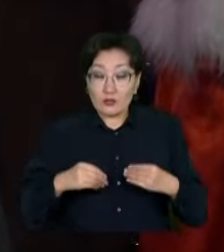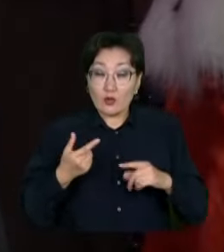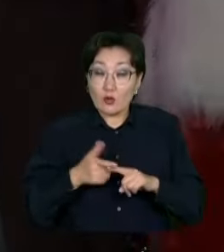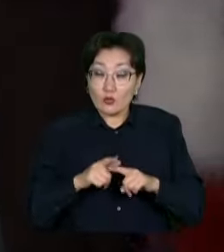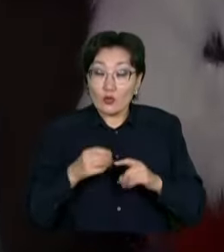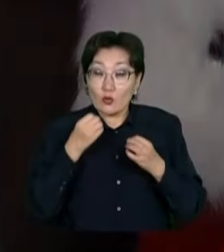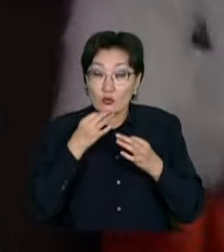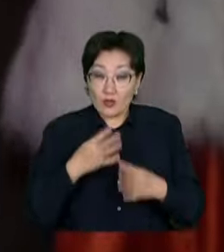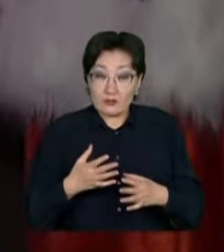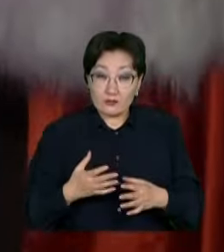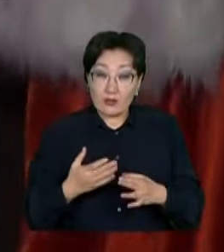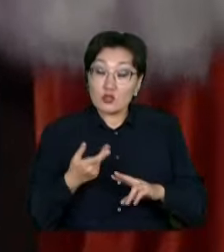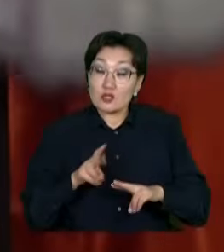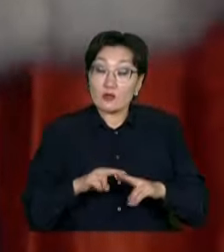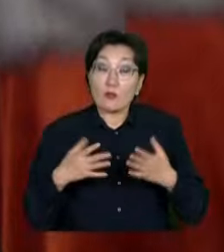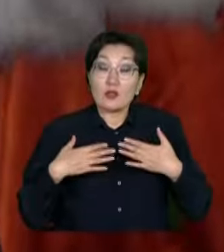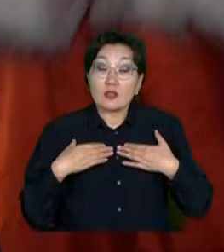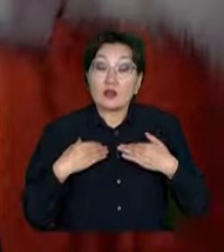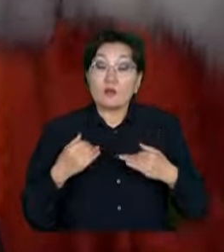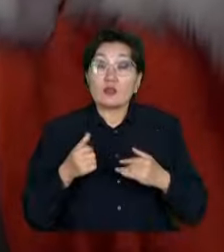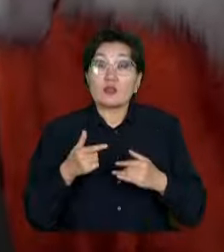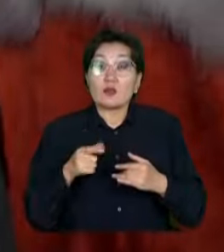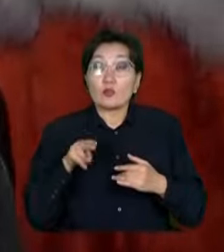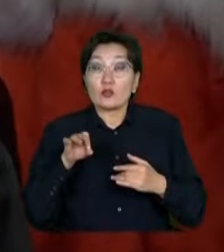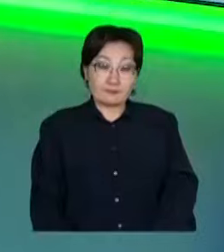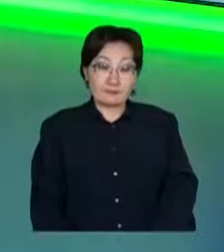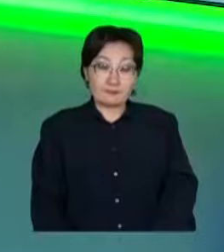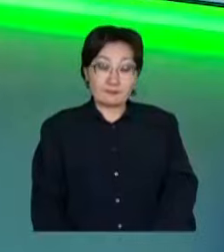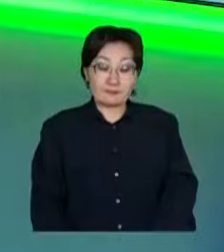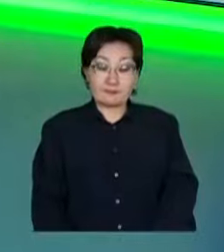өте қатты ұнайды, сондықтан да мен осы кейіпкерді таңдадым.